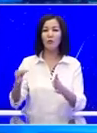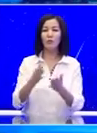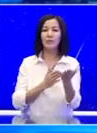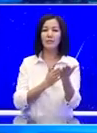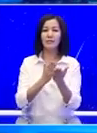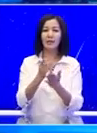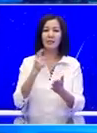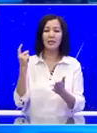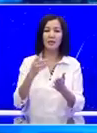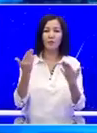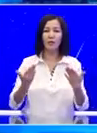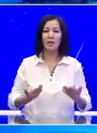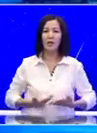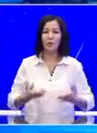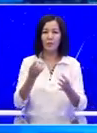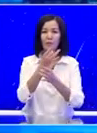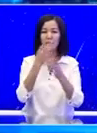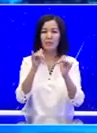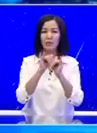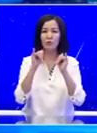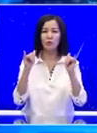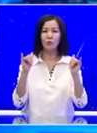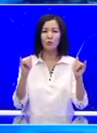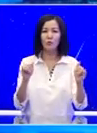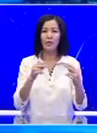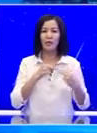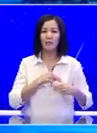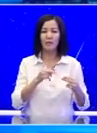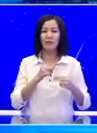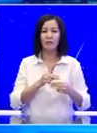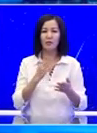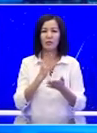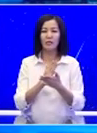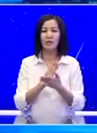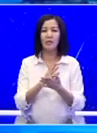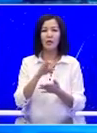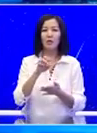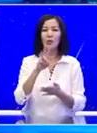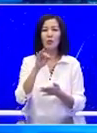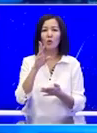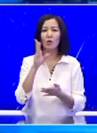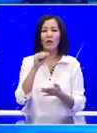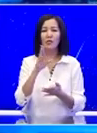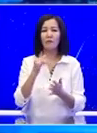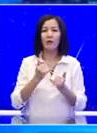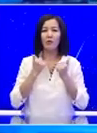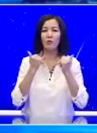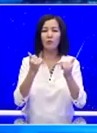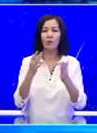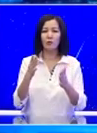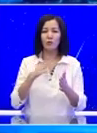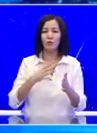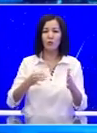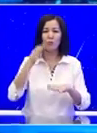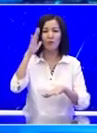Еңбек еш кетпейді. Өңірдің саяси, экономикалық, әлеуметтік және мәдени даму жолында аянбай еңбек етіп келе жатқан Ләззат Тұрлашевқа